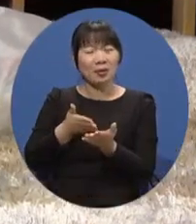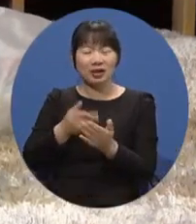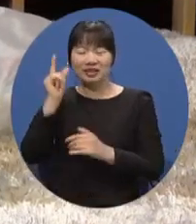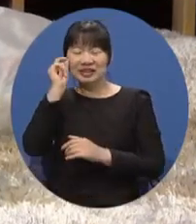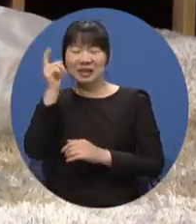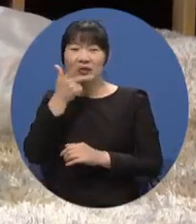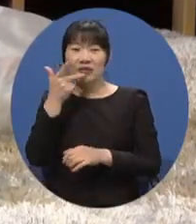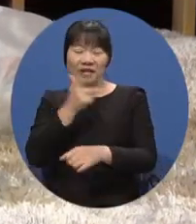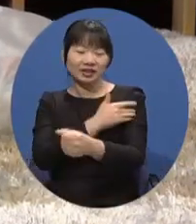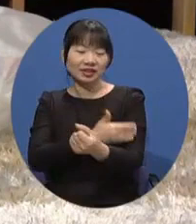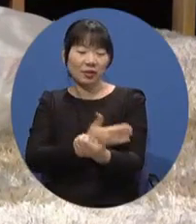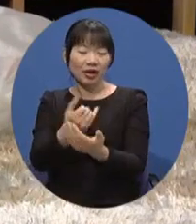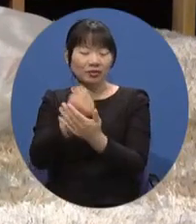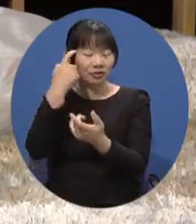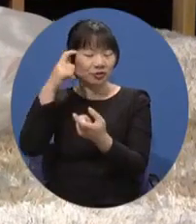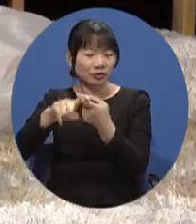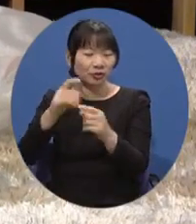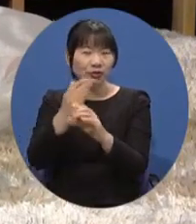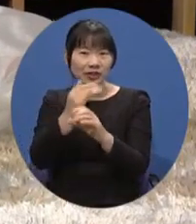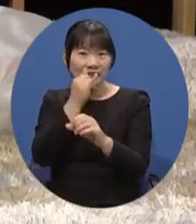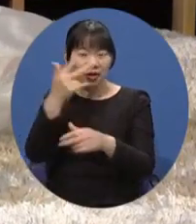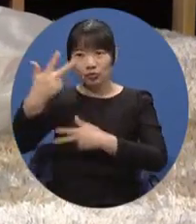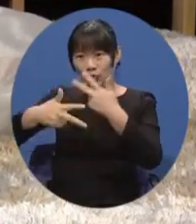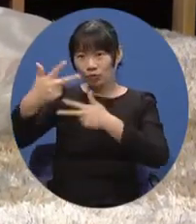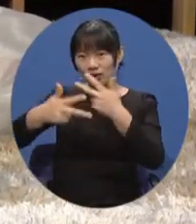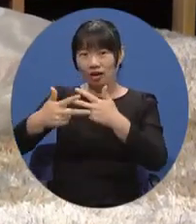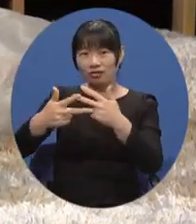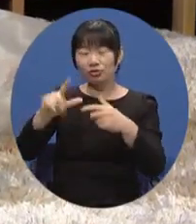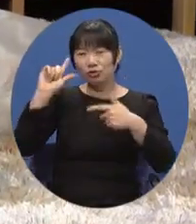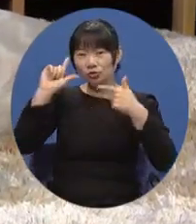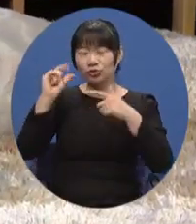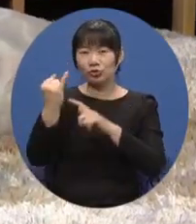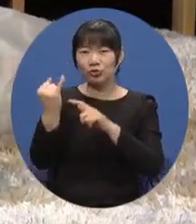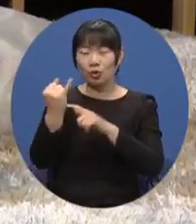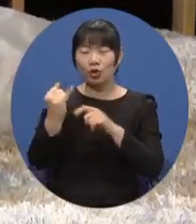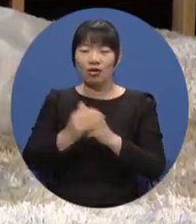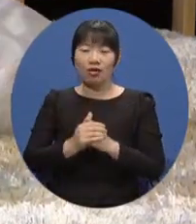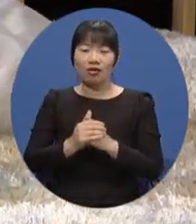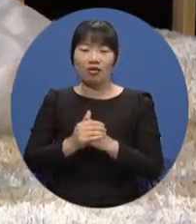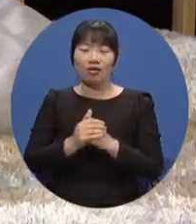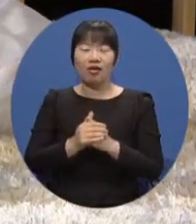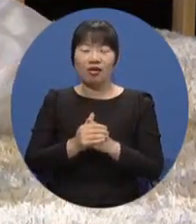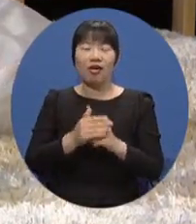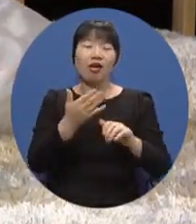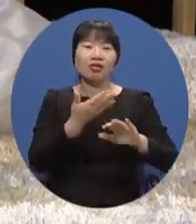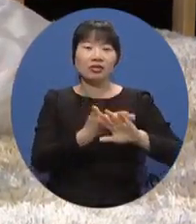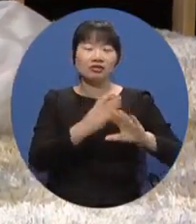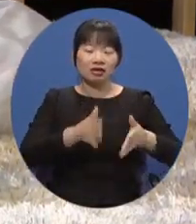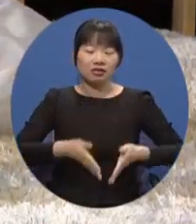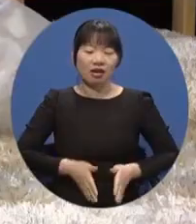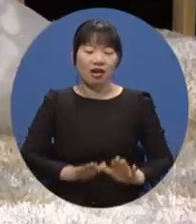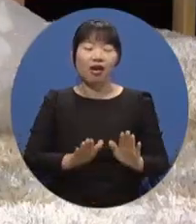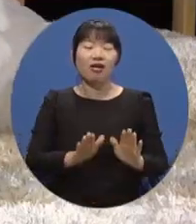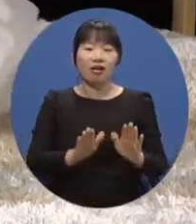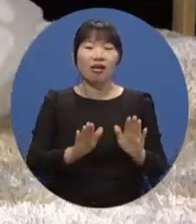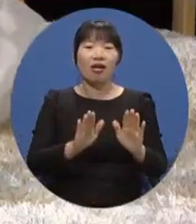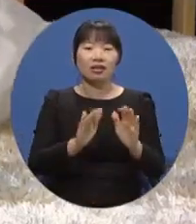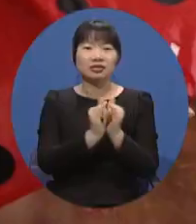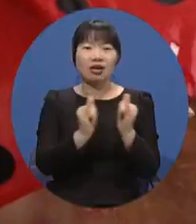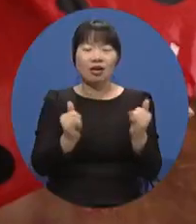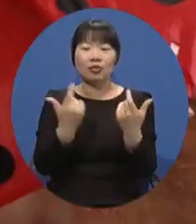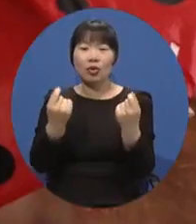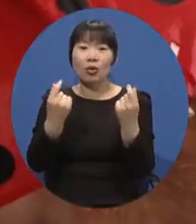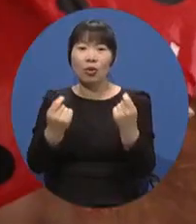뛰어난 영어 실력으로 주목을 받고 있다는 동영상의 주인공. 원어민 못지않는 영어로 주위 사람들을 깜짝 놀라게